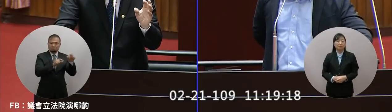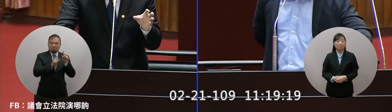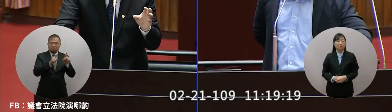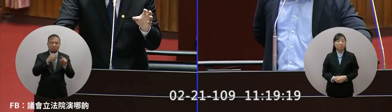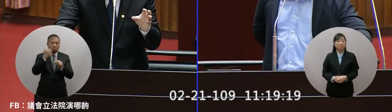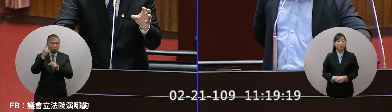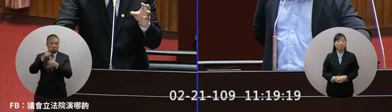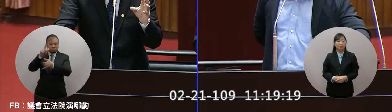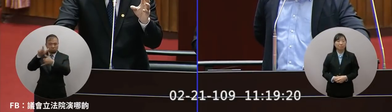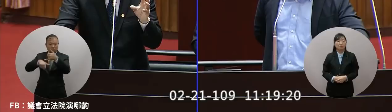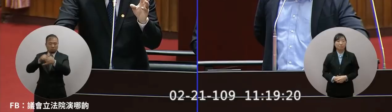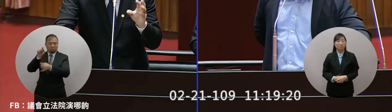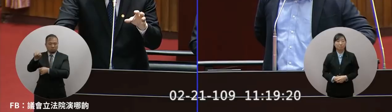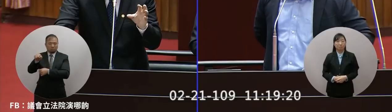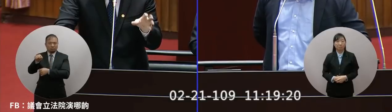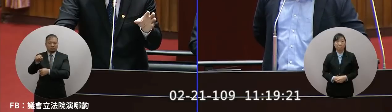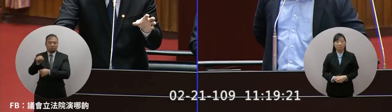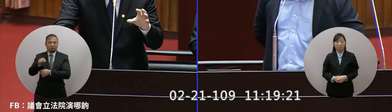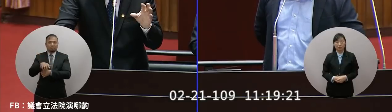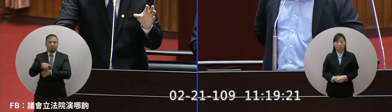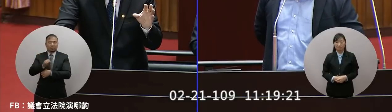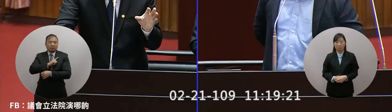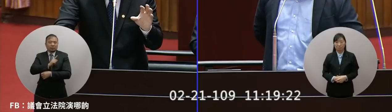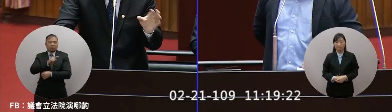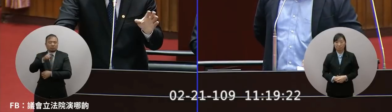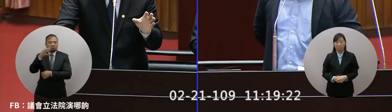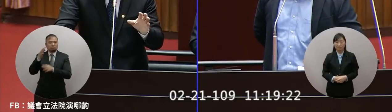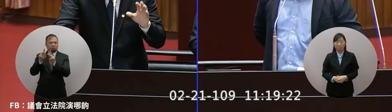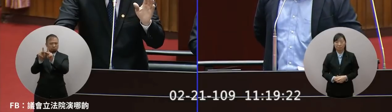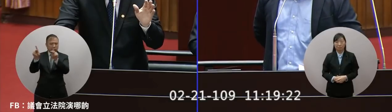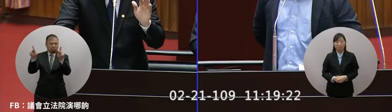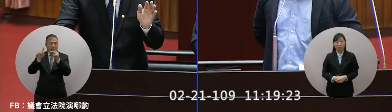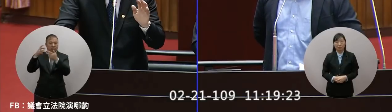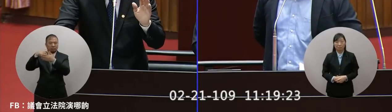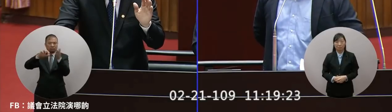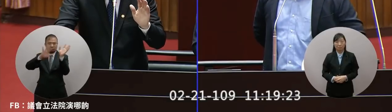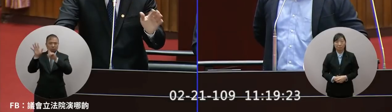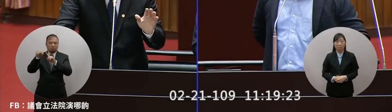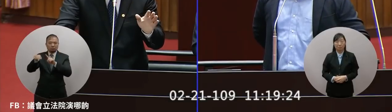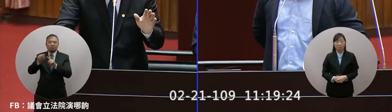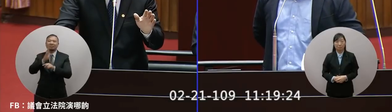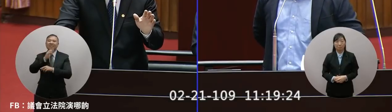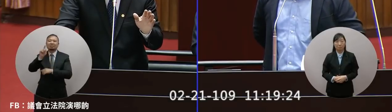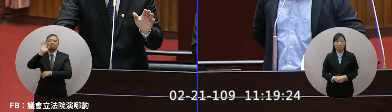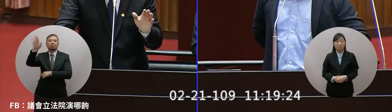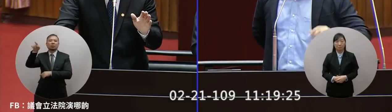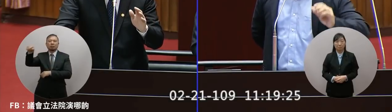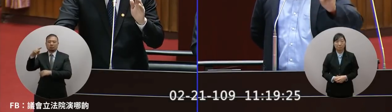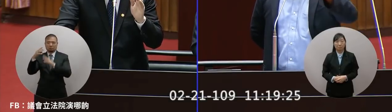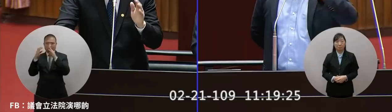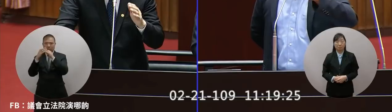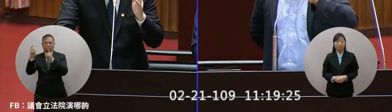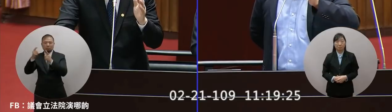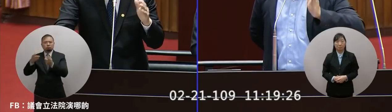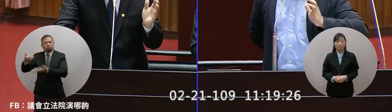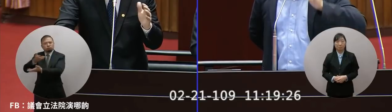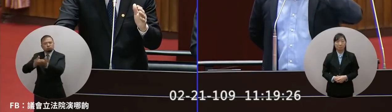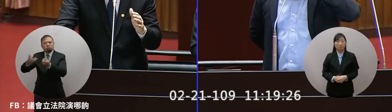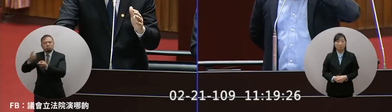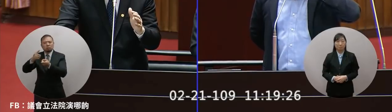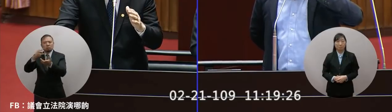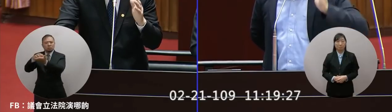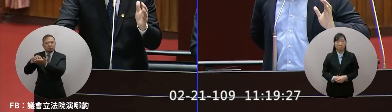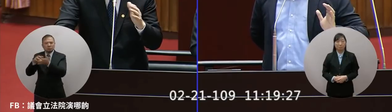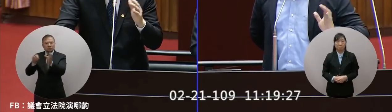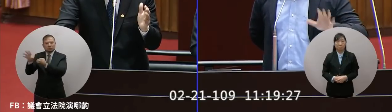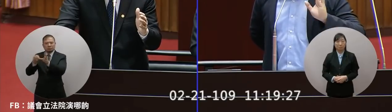这一个相关这个贷款的这个内容，它就属于银行应秘密的事项。所以在没有经过当事人